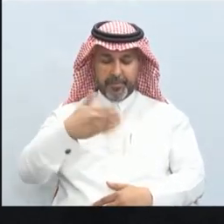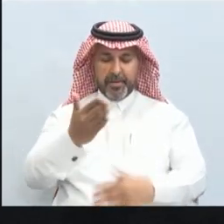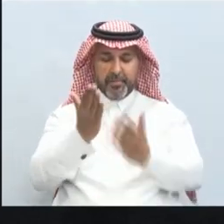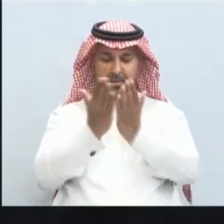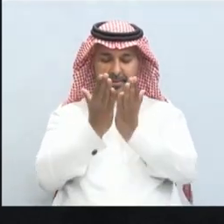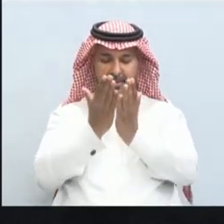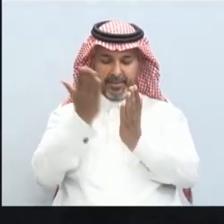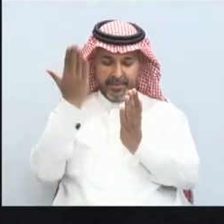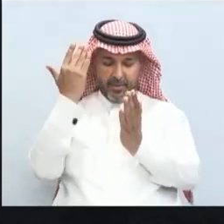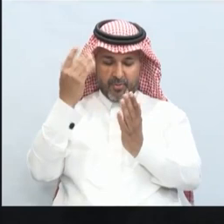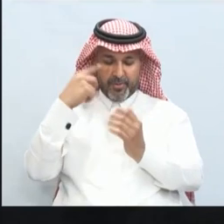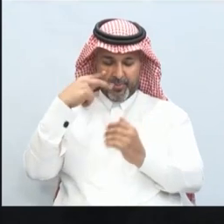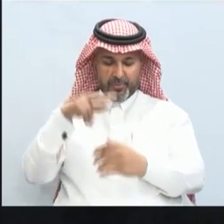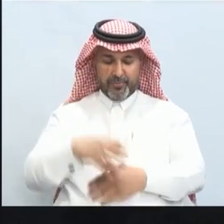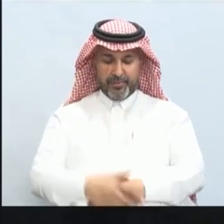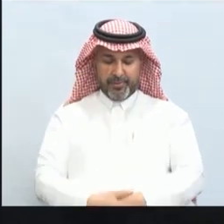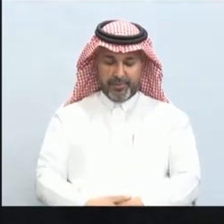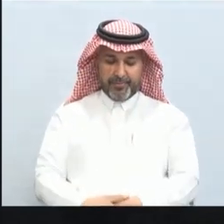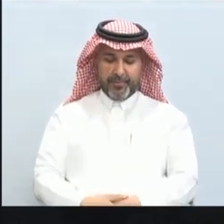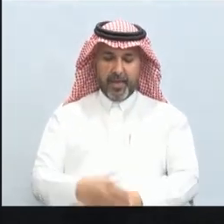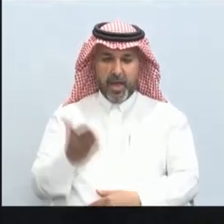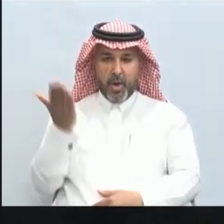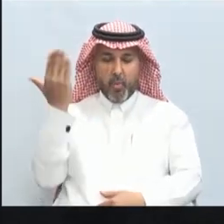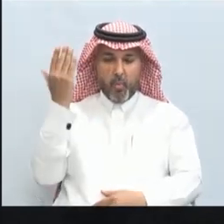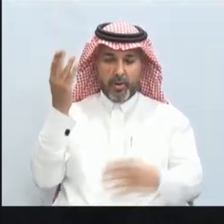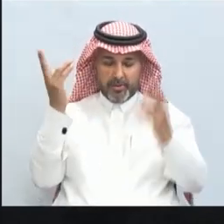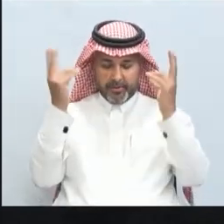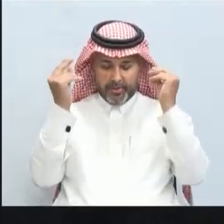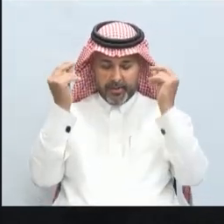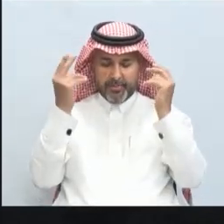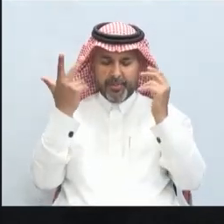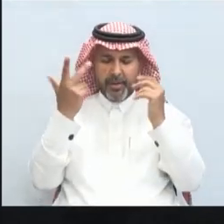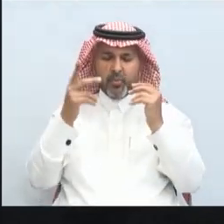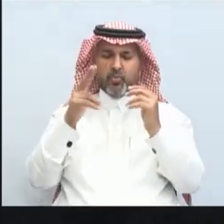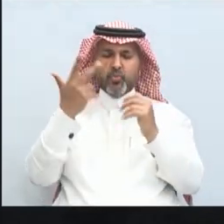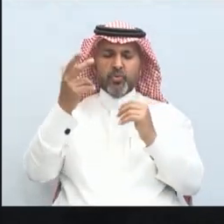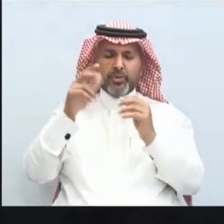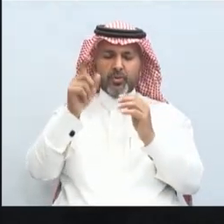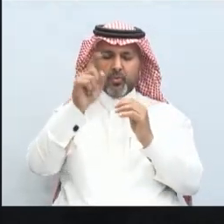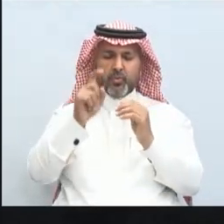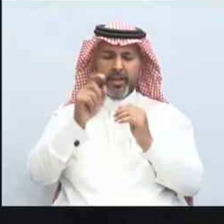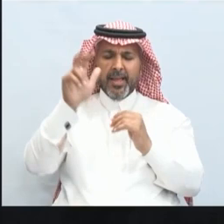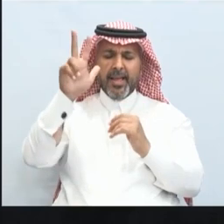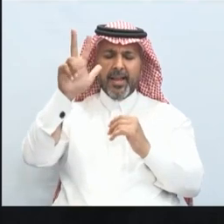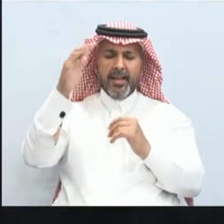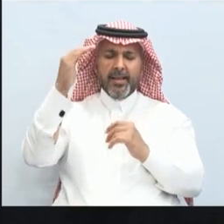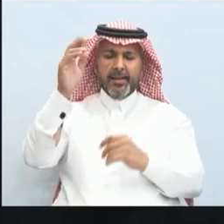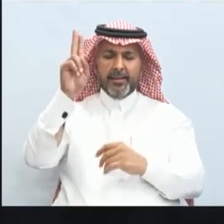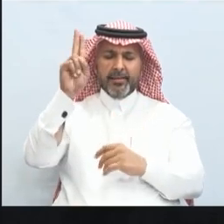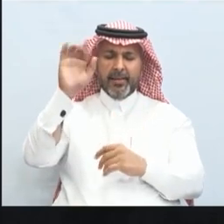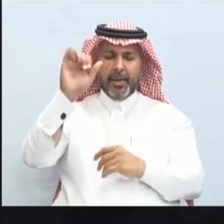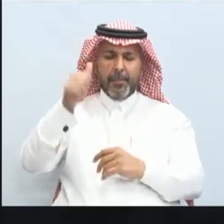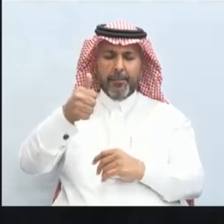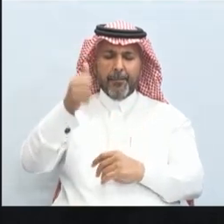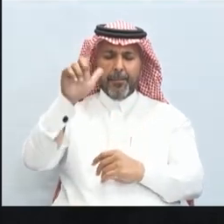والتوافيق تعرفنا في حلقتين سابقتين على مفهوم الاحتمال باستعمال المضروب وباستعمال التباديل